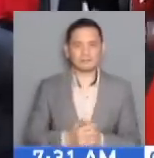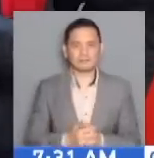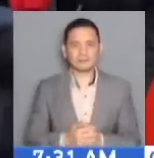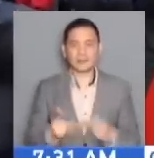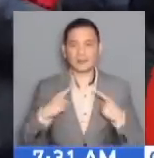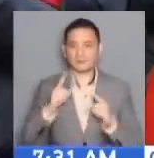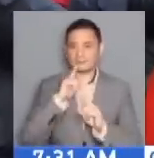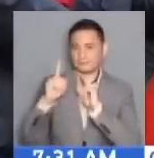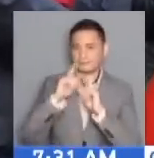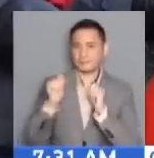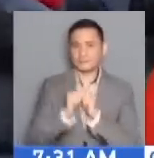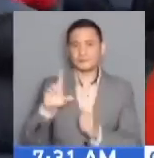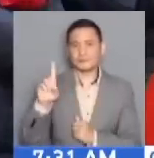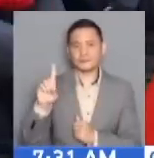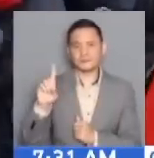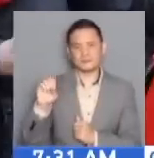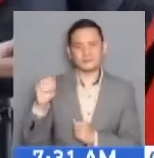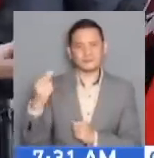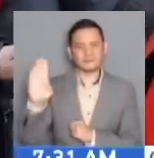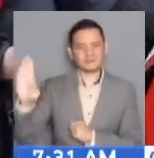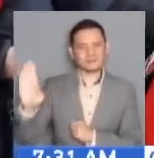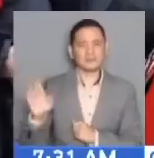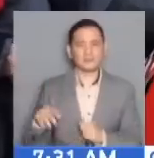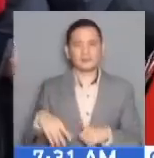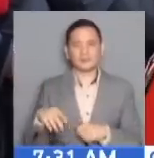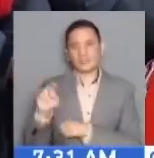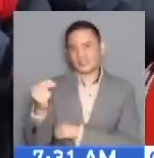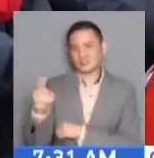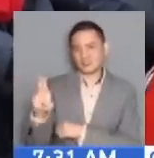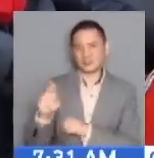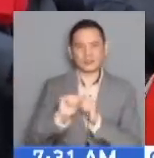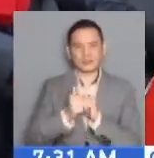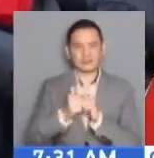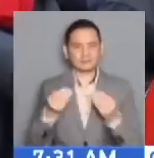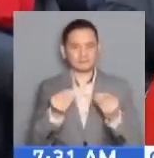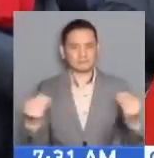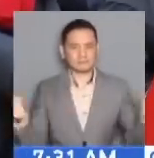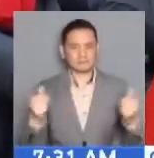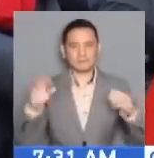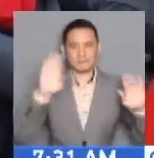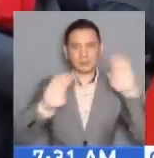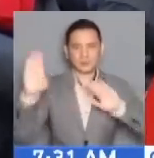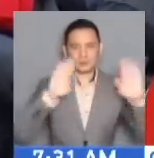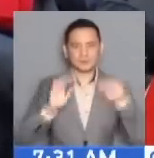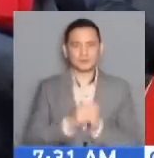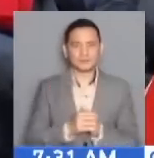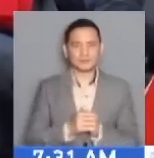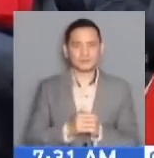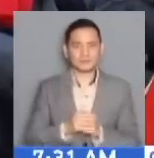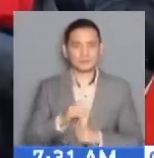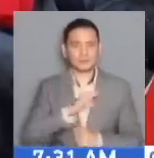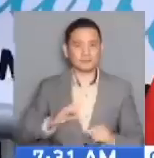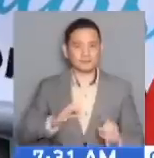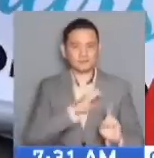Human Resources para alamin kung paano maayos ang problema. Sinabi naman ng Philippine Consulate General sa New York na umaasa sila na